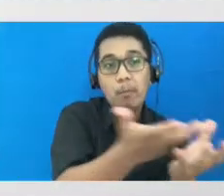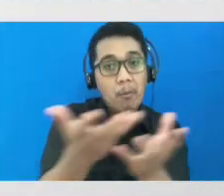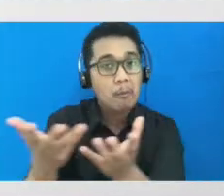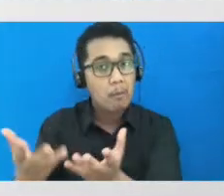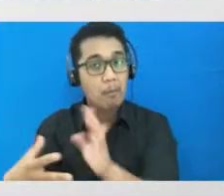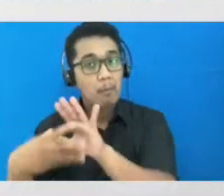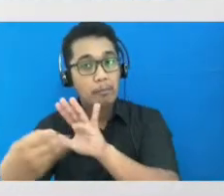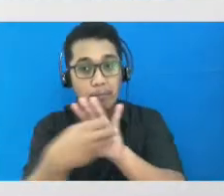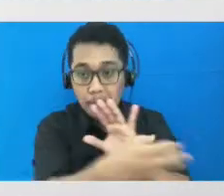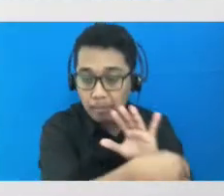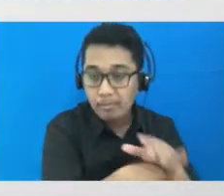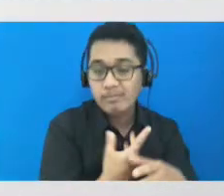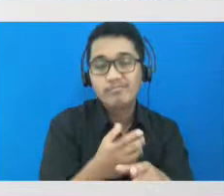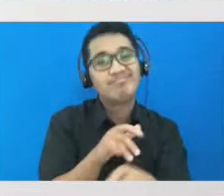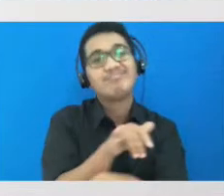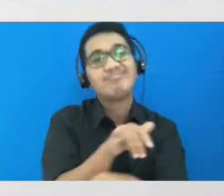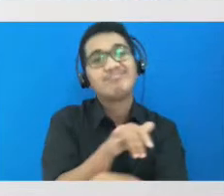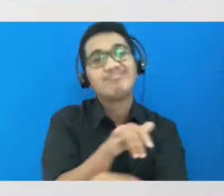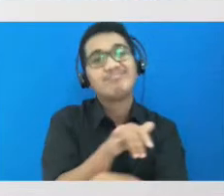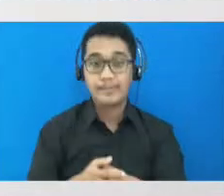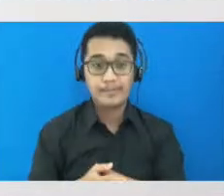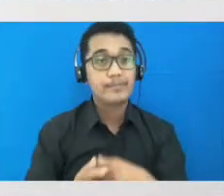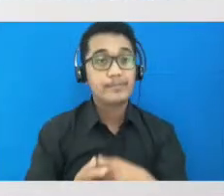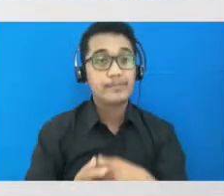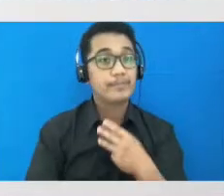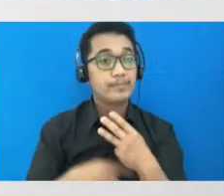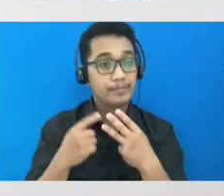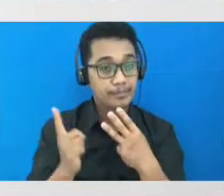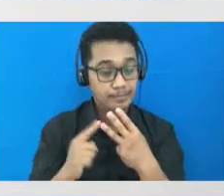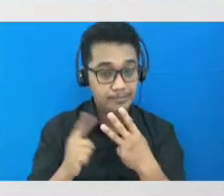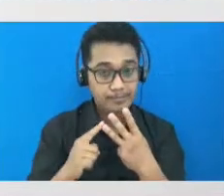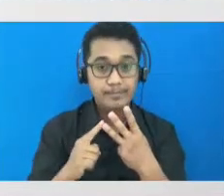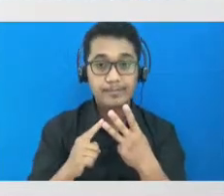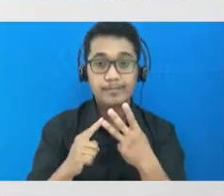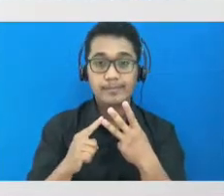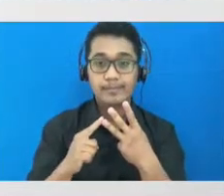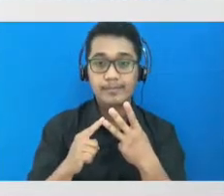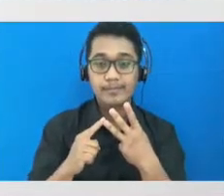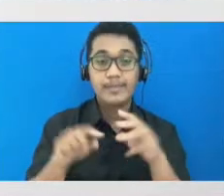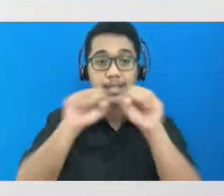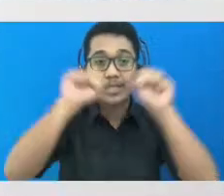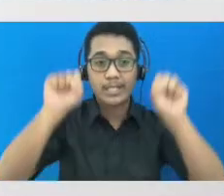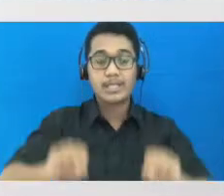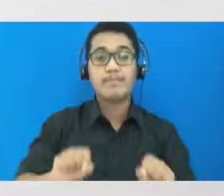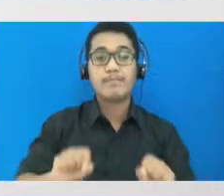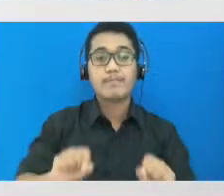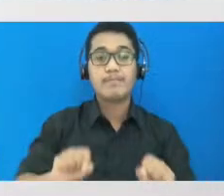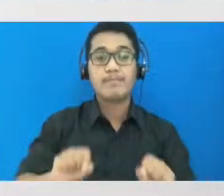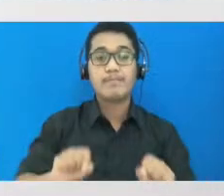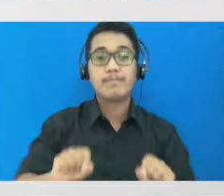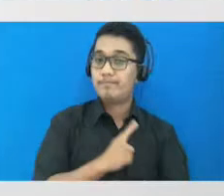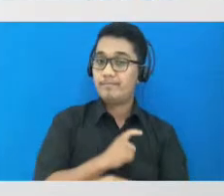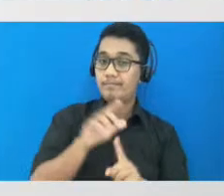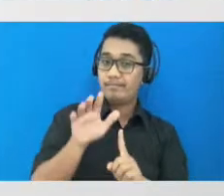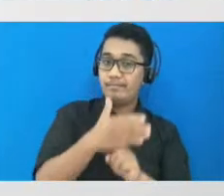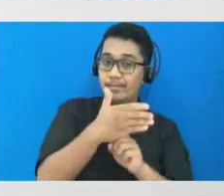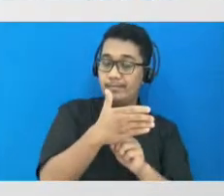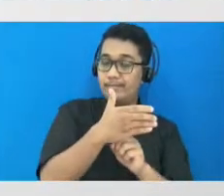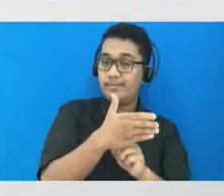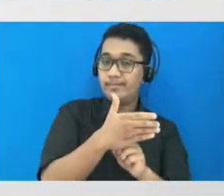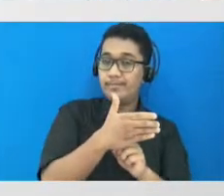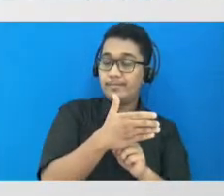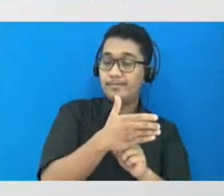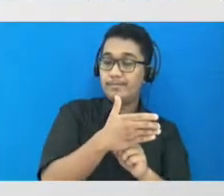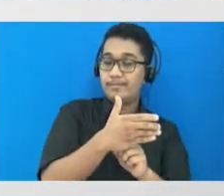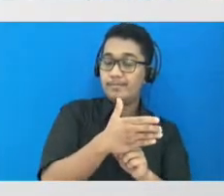diadopsi. Kemudian yang penting juga yang berikutnya adalah sistem perlindungan data protection yang modern ini harus bisa